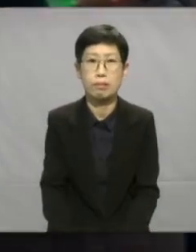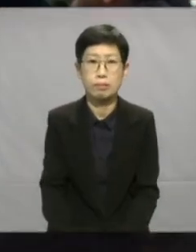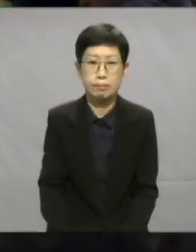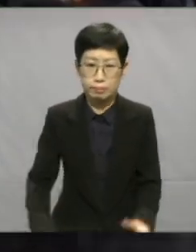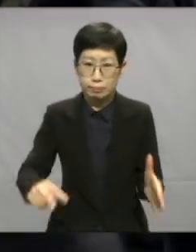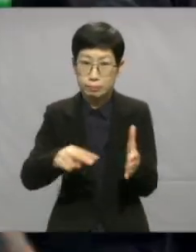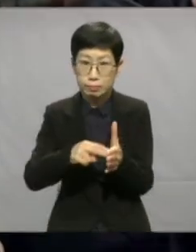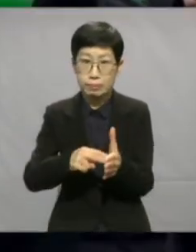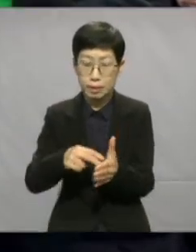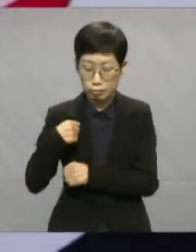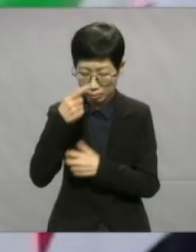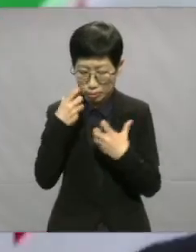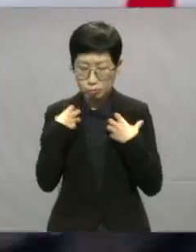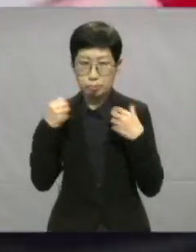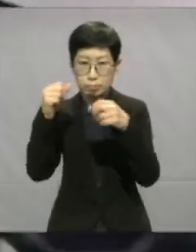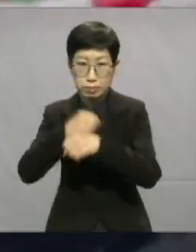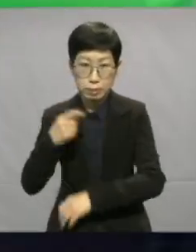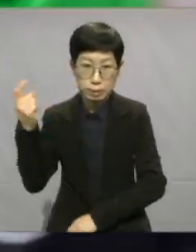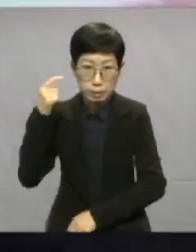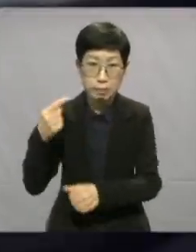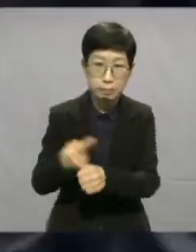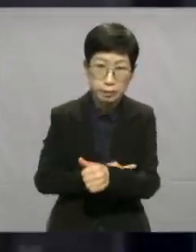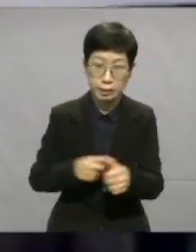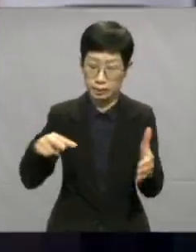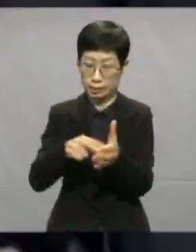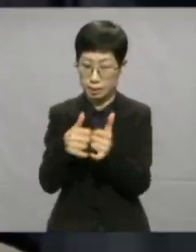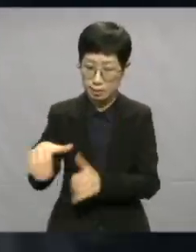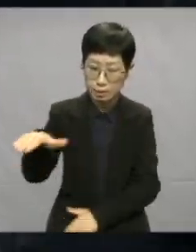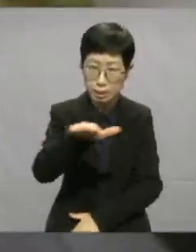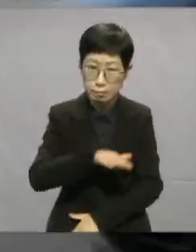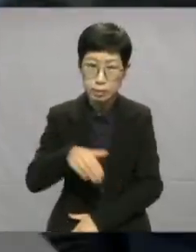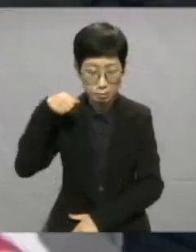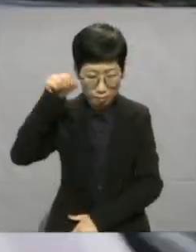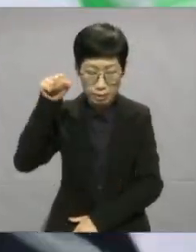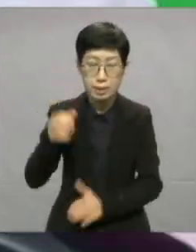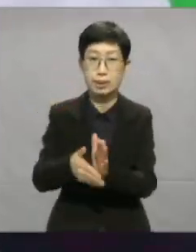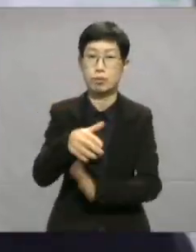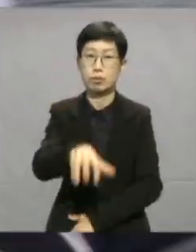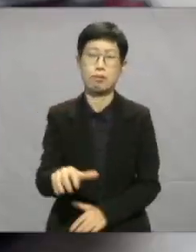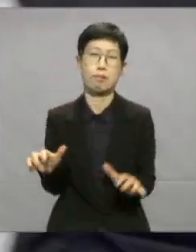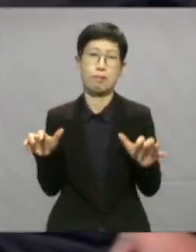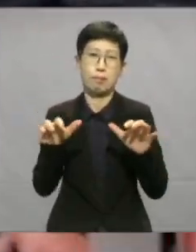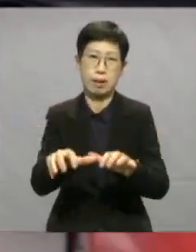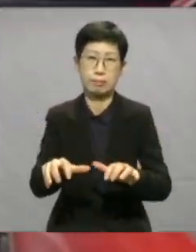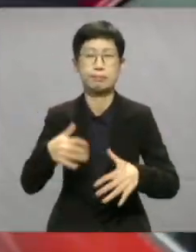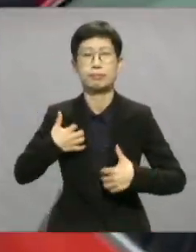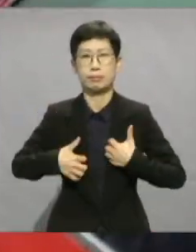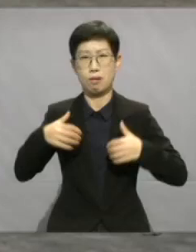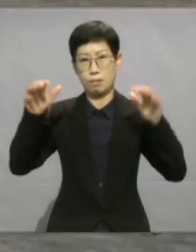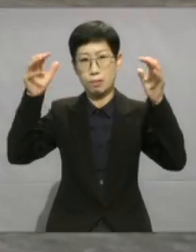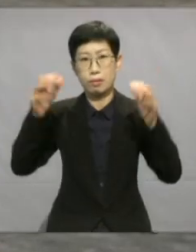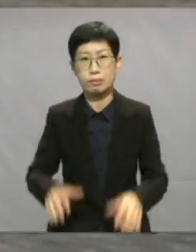시리아 알 아사드 정권의 붕괴 소식에 시리아 출신 난민들이 베를린 도심 한복판으로 뛰쳐나와 기뻐합니다.